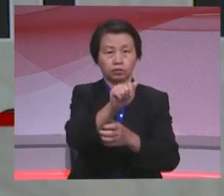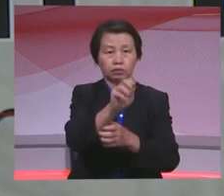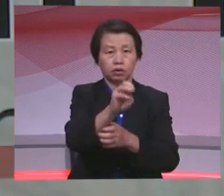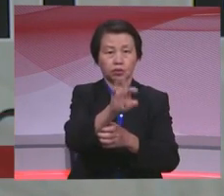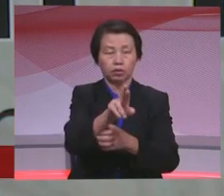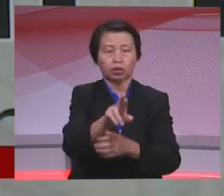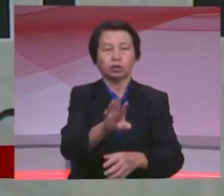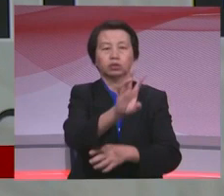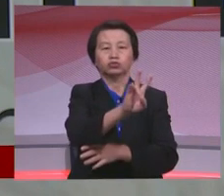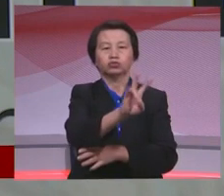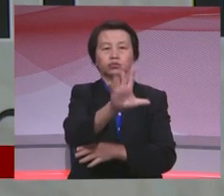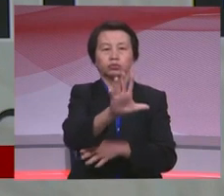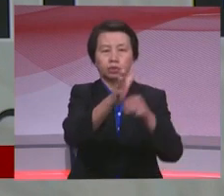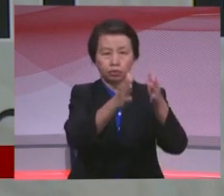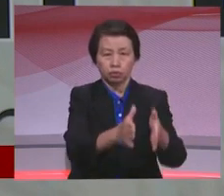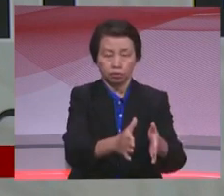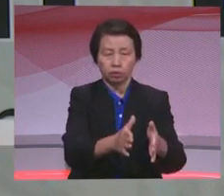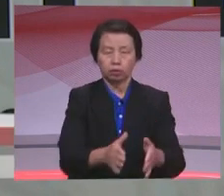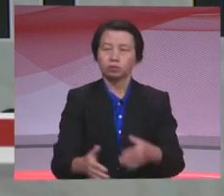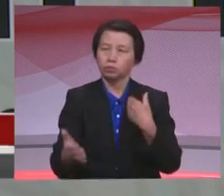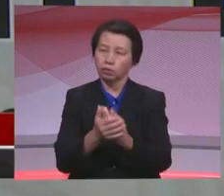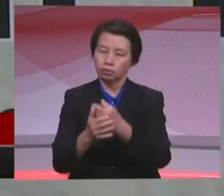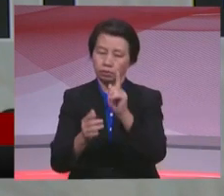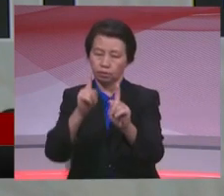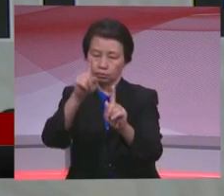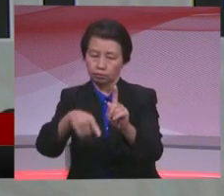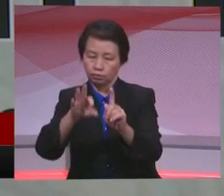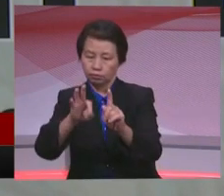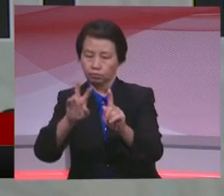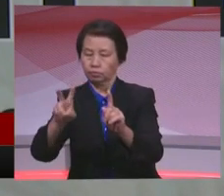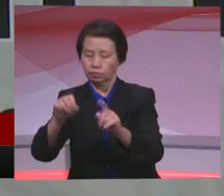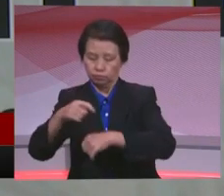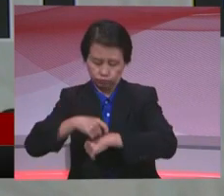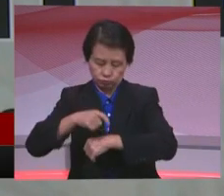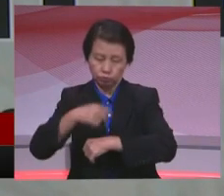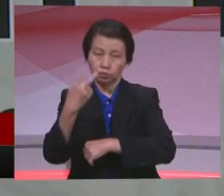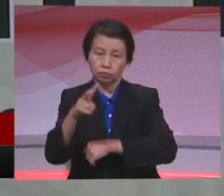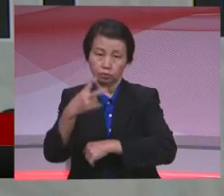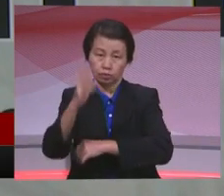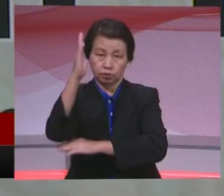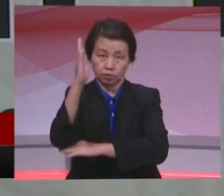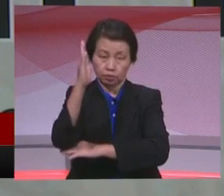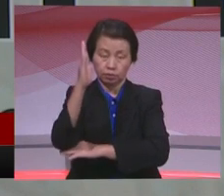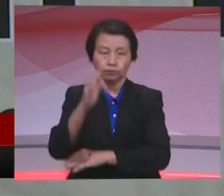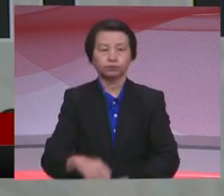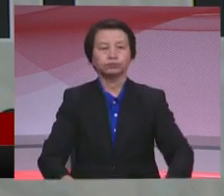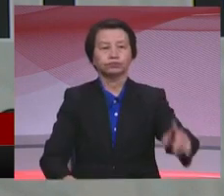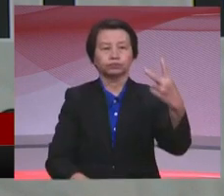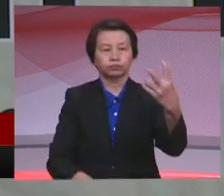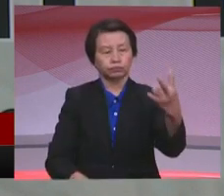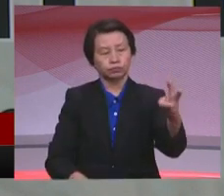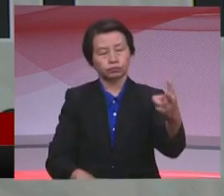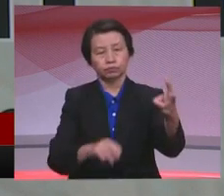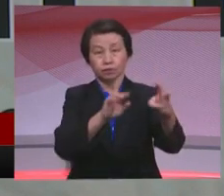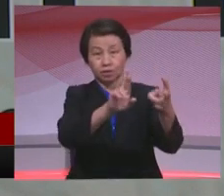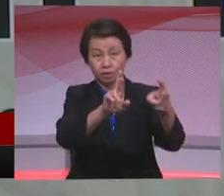sebanyak 75 kes. Sehingga 1 September 2020 jam 12 tengah hari, seramai